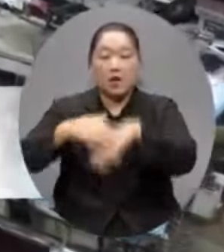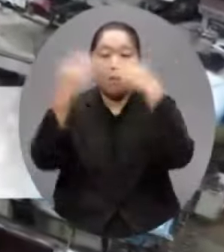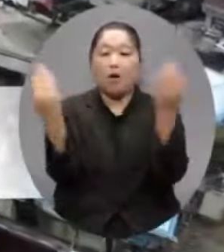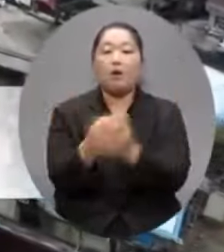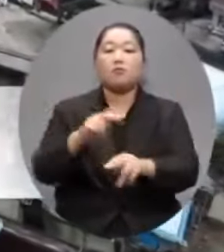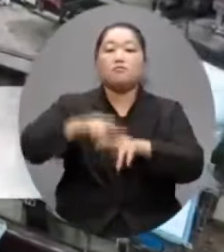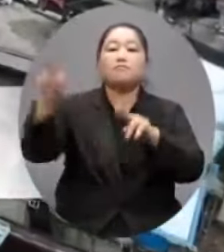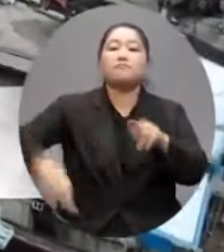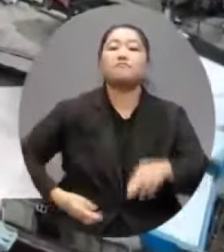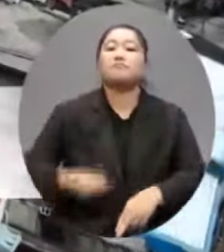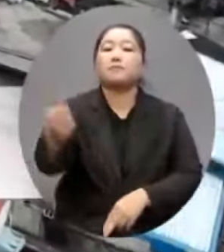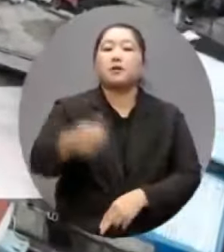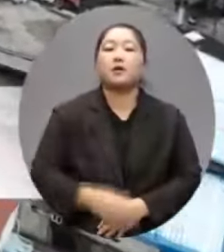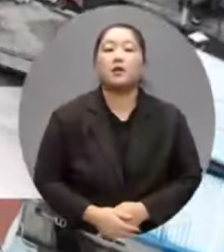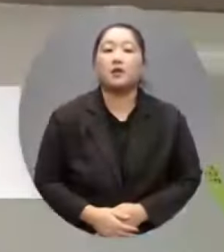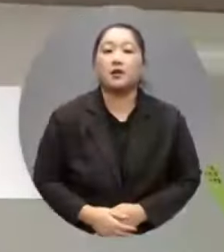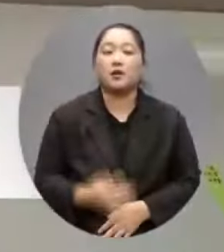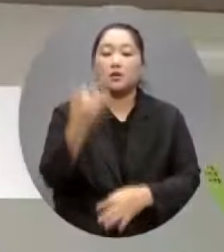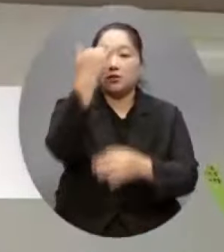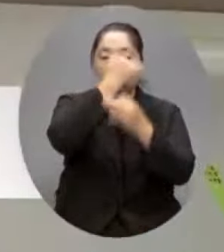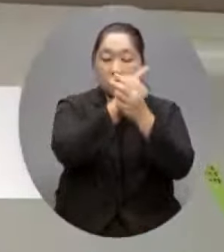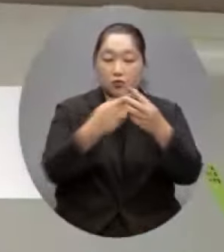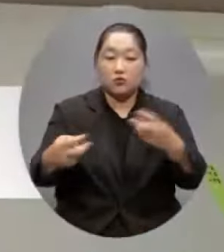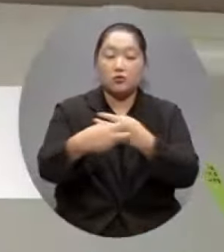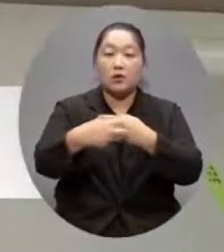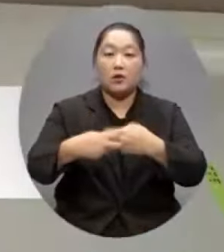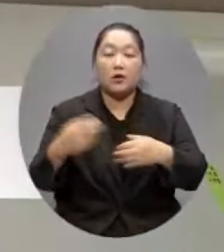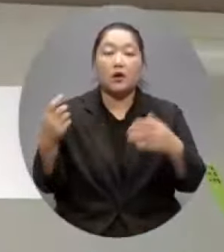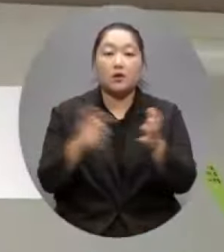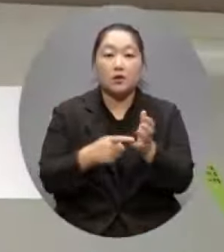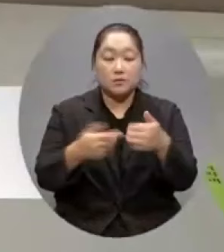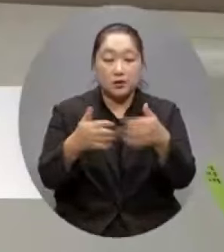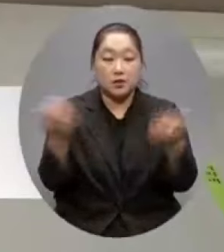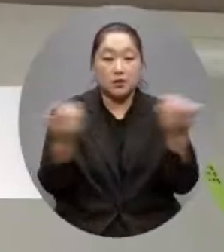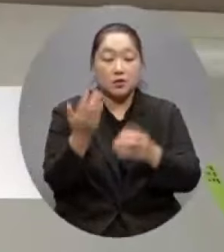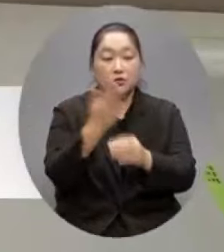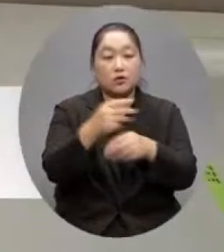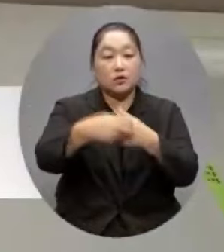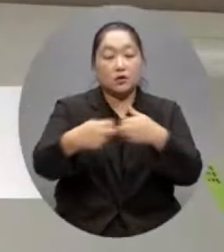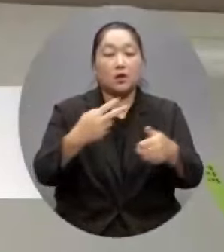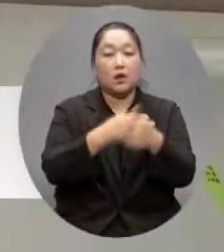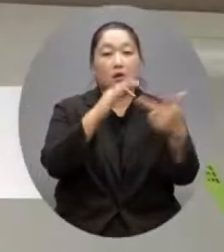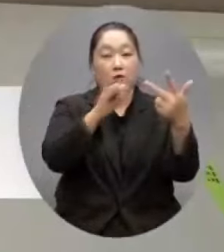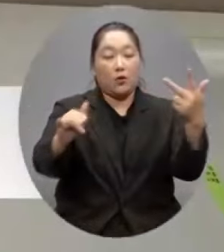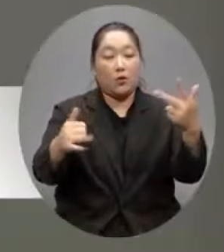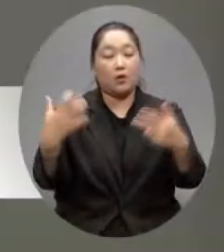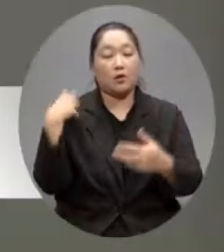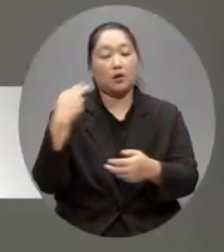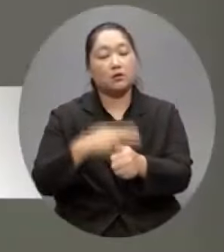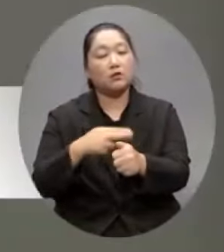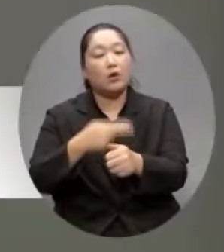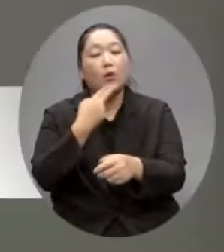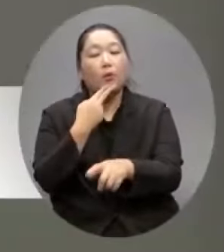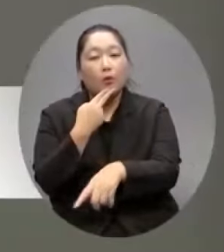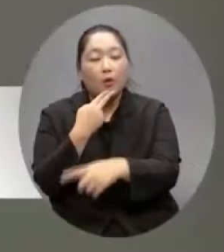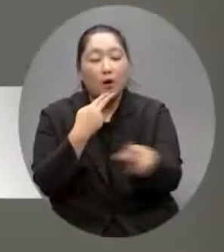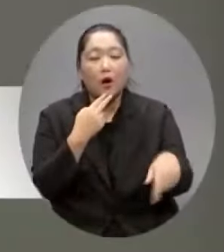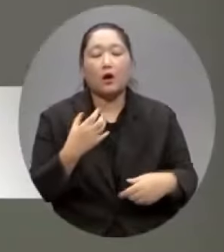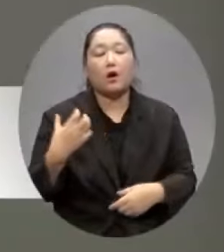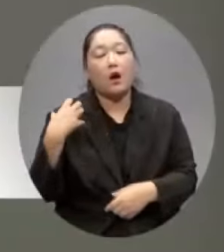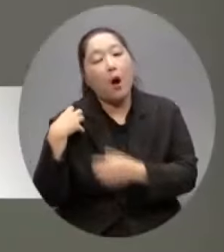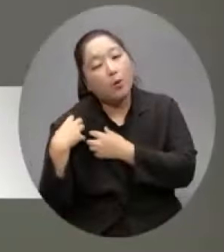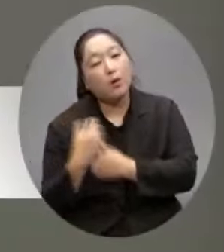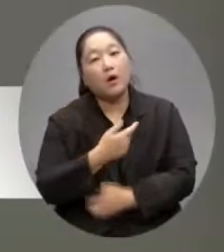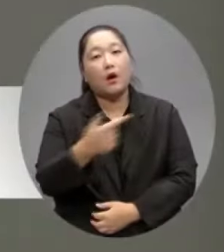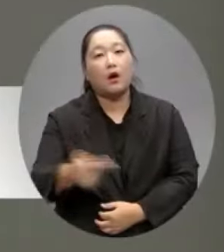제출했습니다. 건국대 충주병원 응급실에서 근무하는 의사 7명은 병원에 당직 의사가 없어 응급 환자를 책임져야 하는